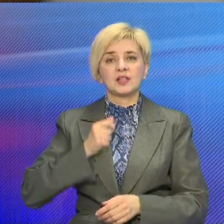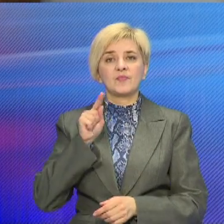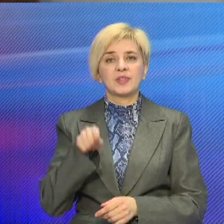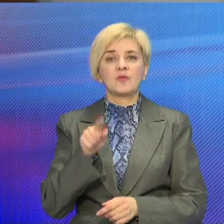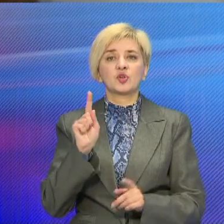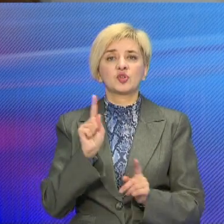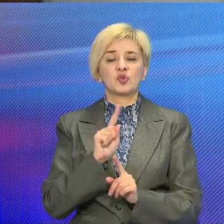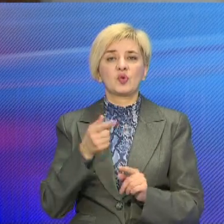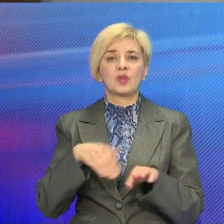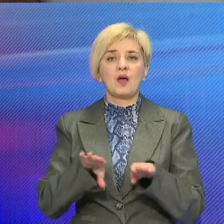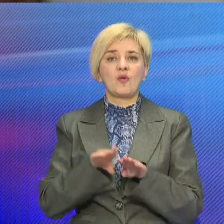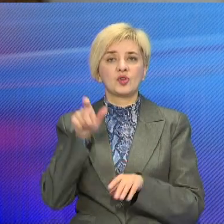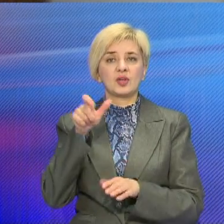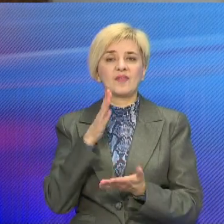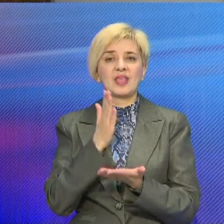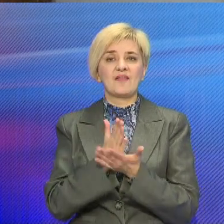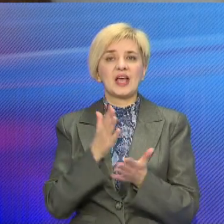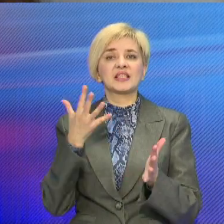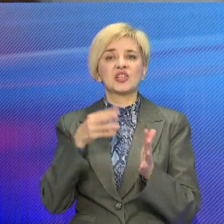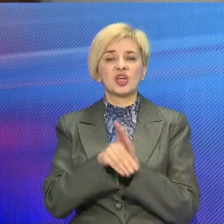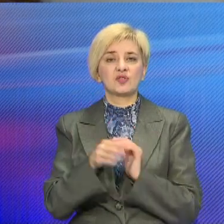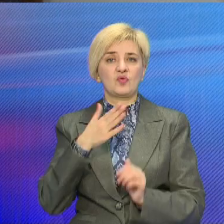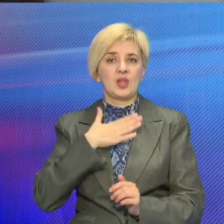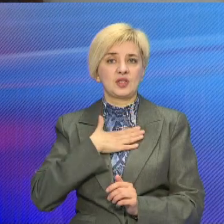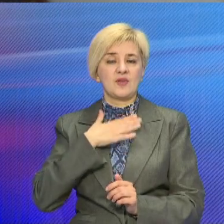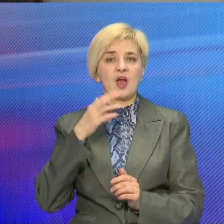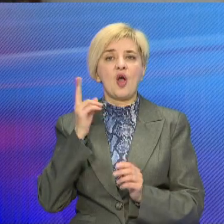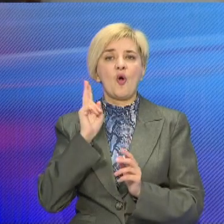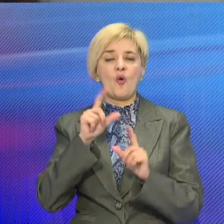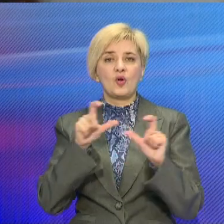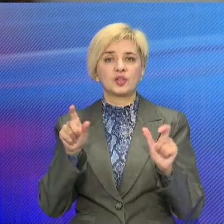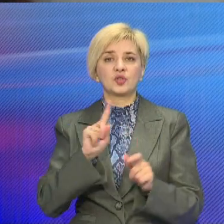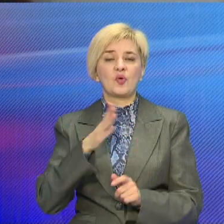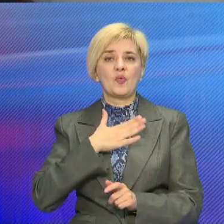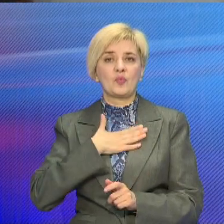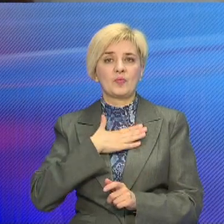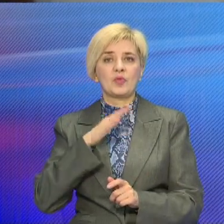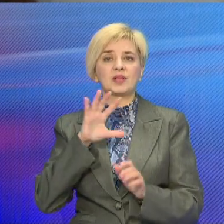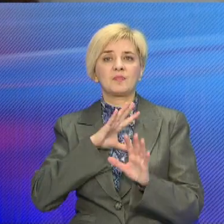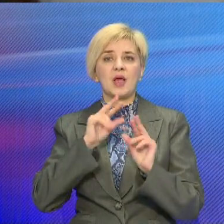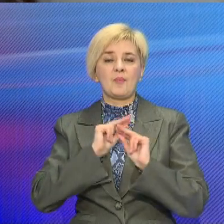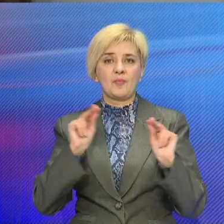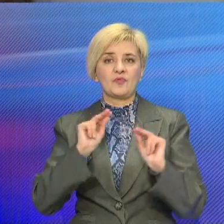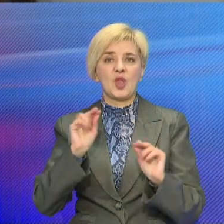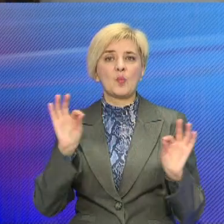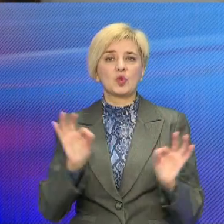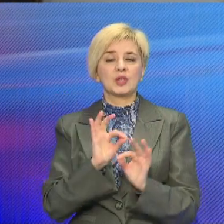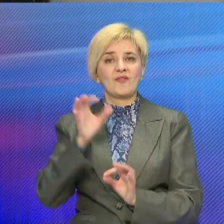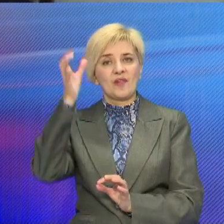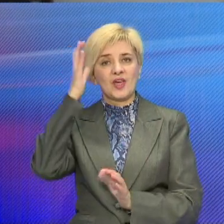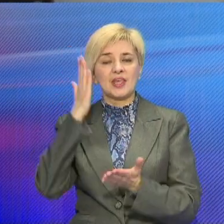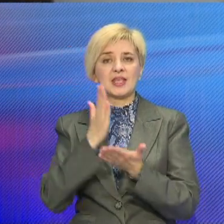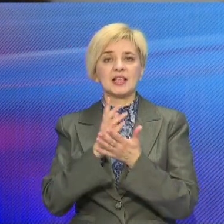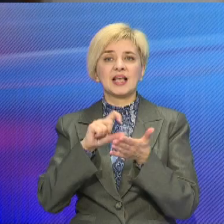такой человек является частью нашего колледжа. То, что она была нашим преподавателем музыкального образования. У нас даже есть кабинет,